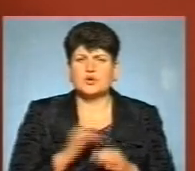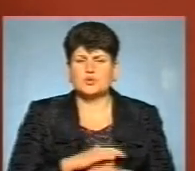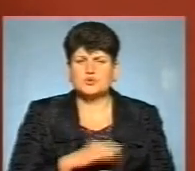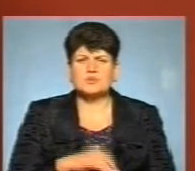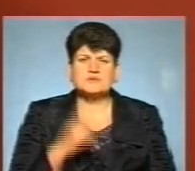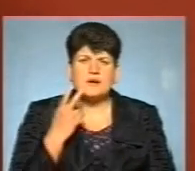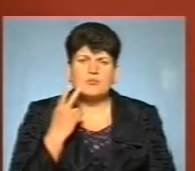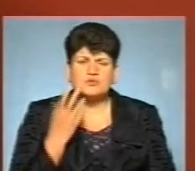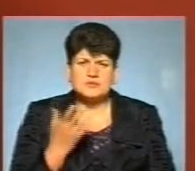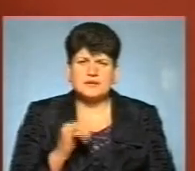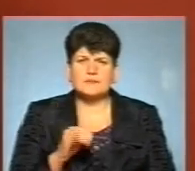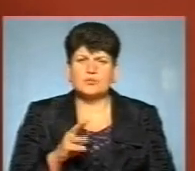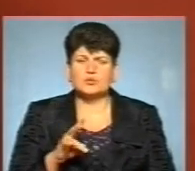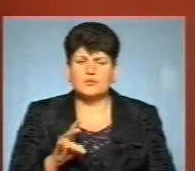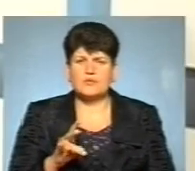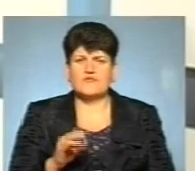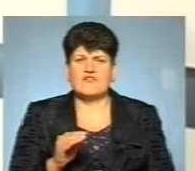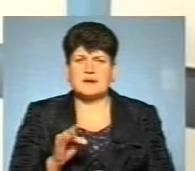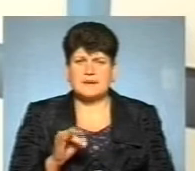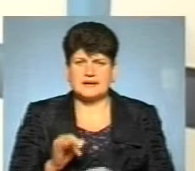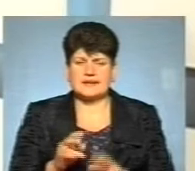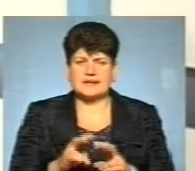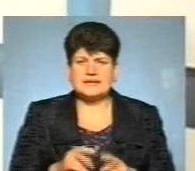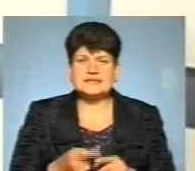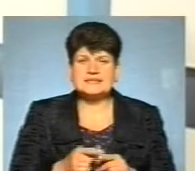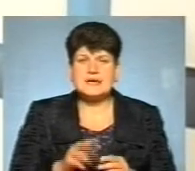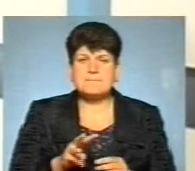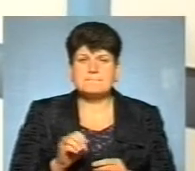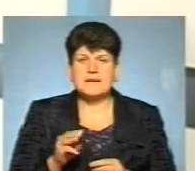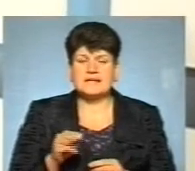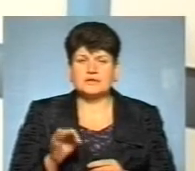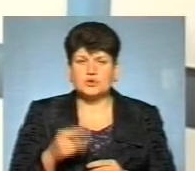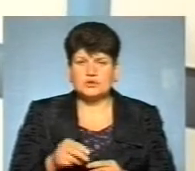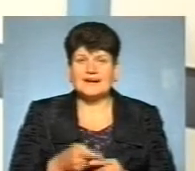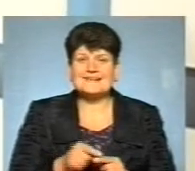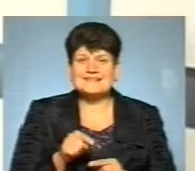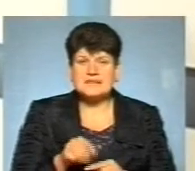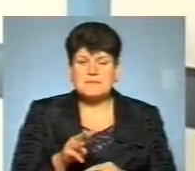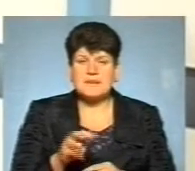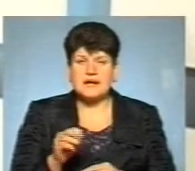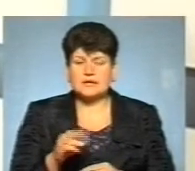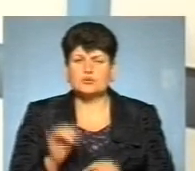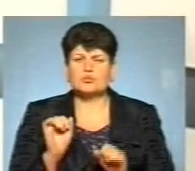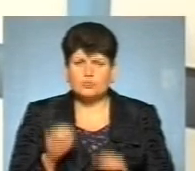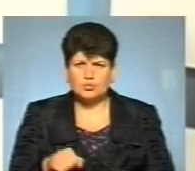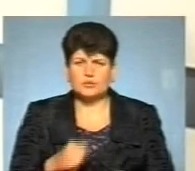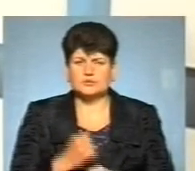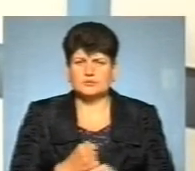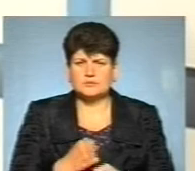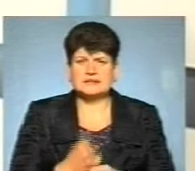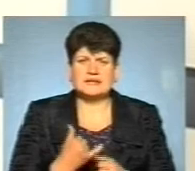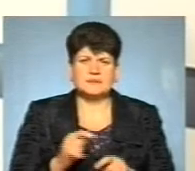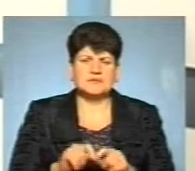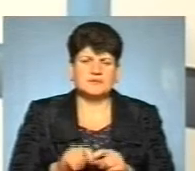постійно. Імуноферментний аналіз – це метод. А цим методом можна послуговуватися для